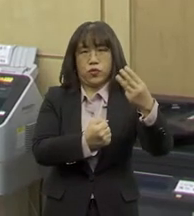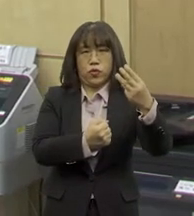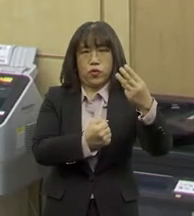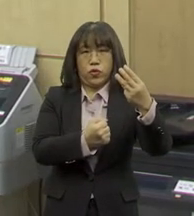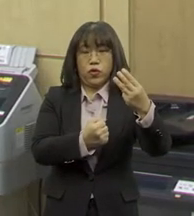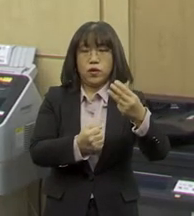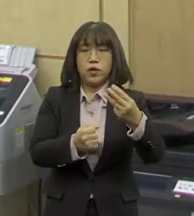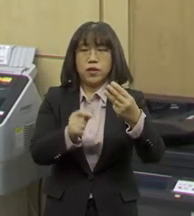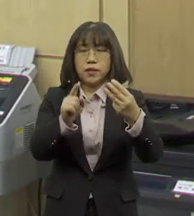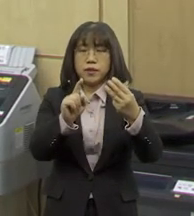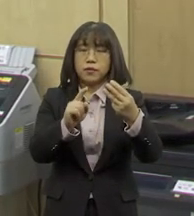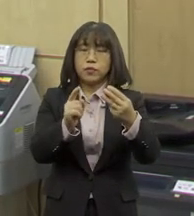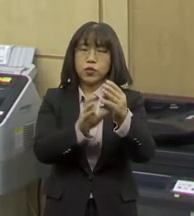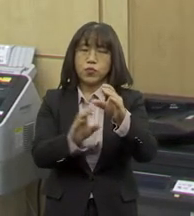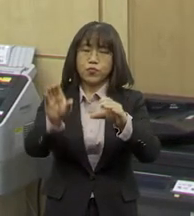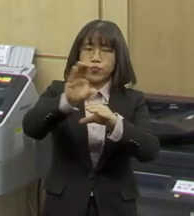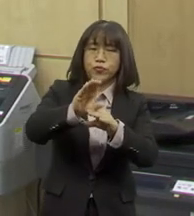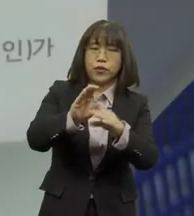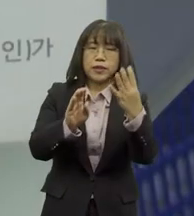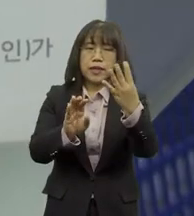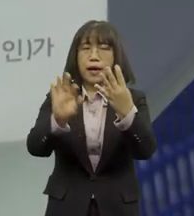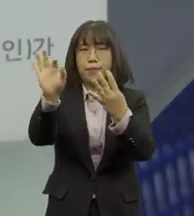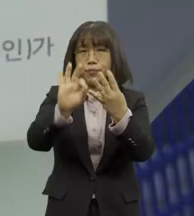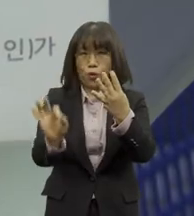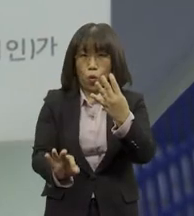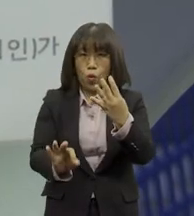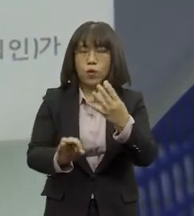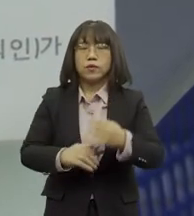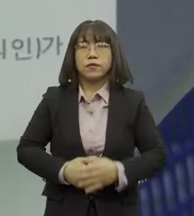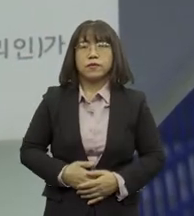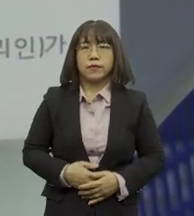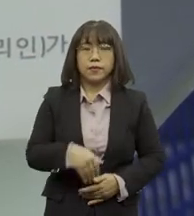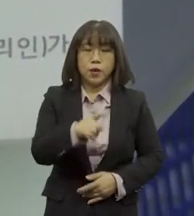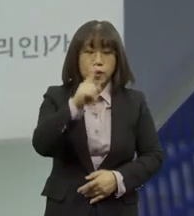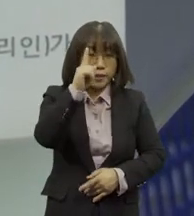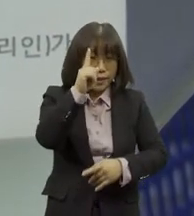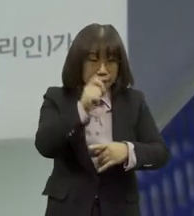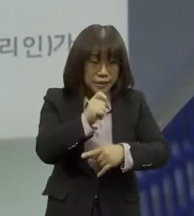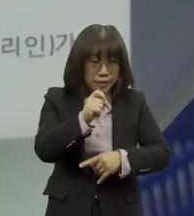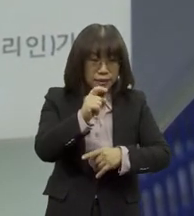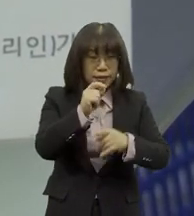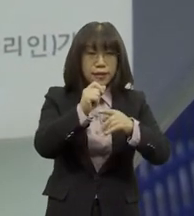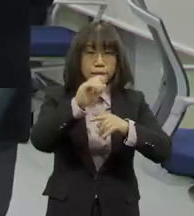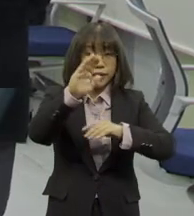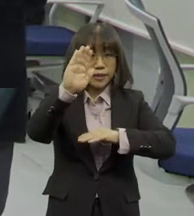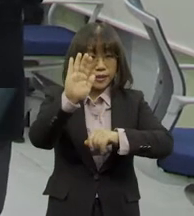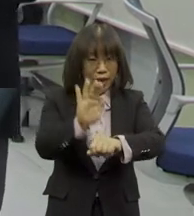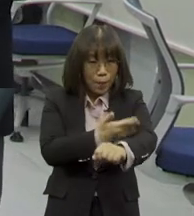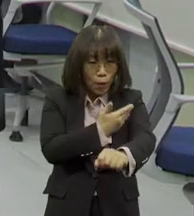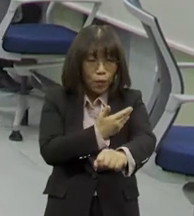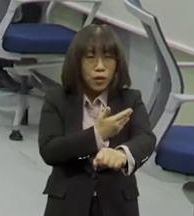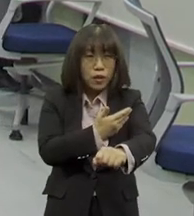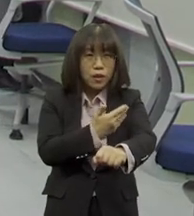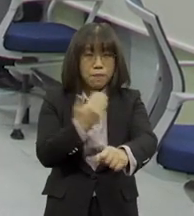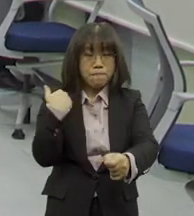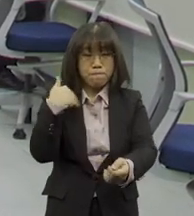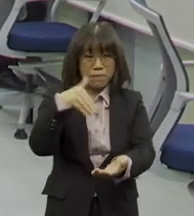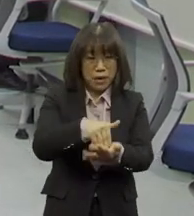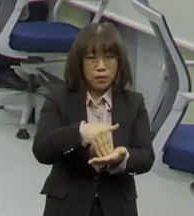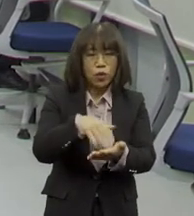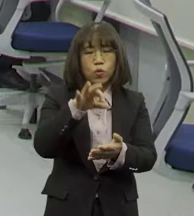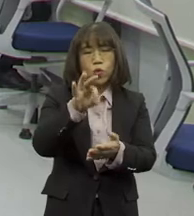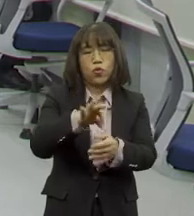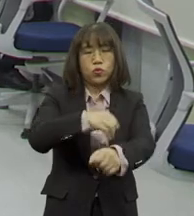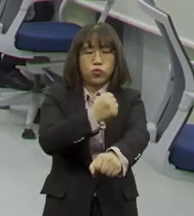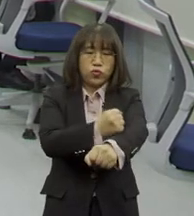5만 3천 원과 부가 수수료 4%며 사진 규격 미준수 등의 사유로 심사가 반려되는 경우